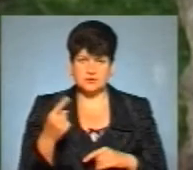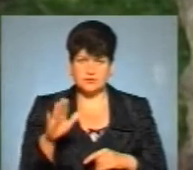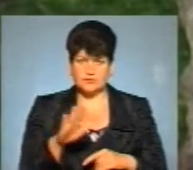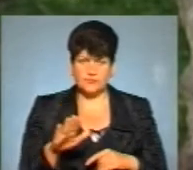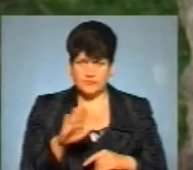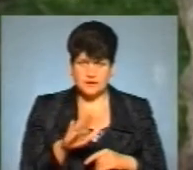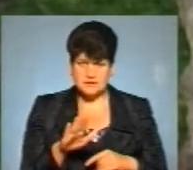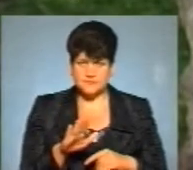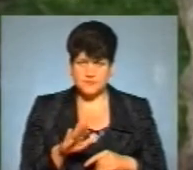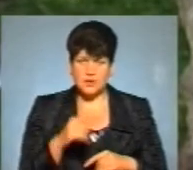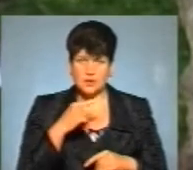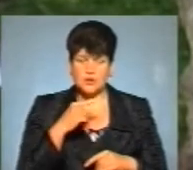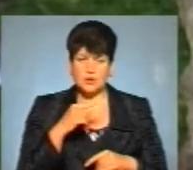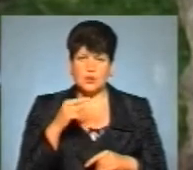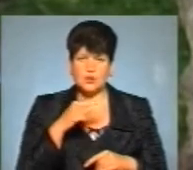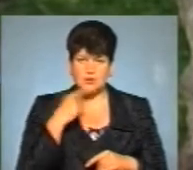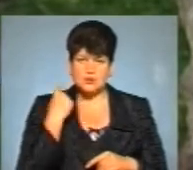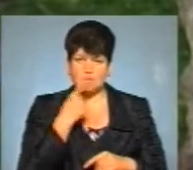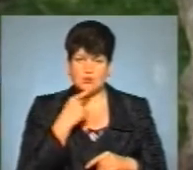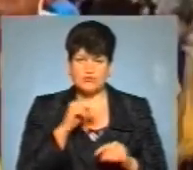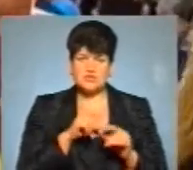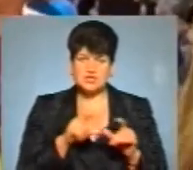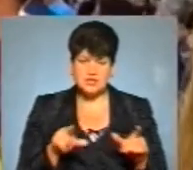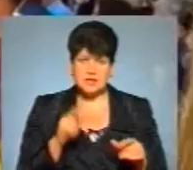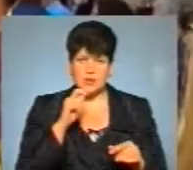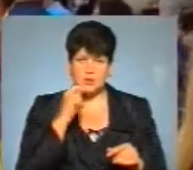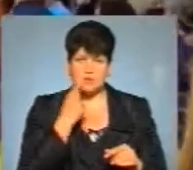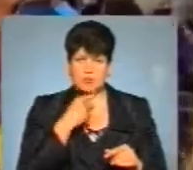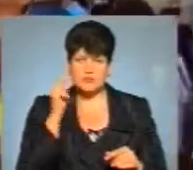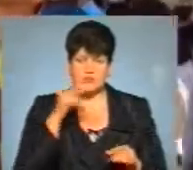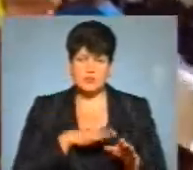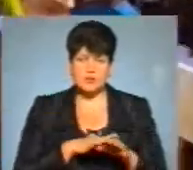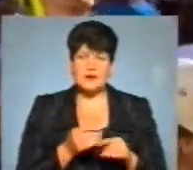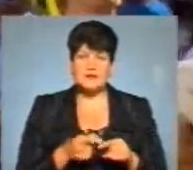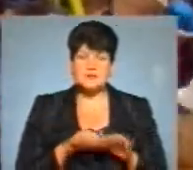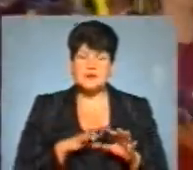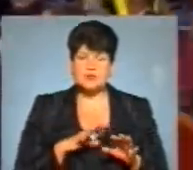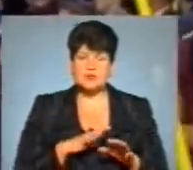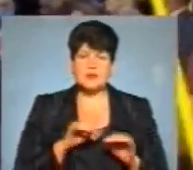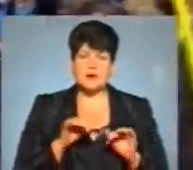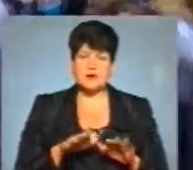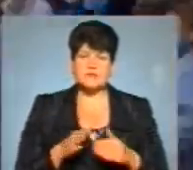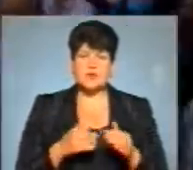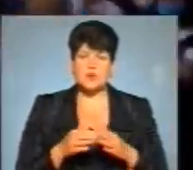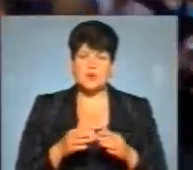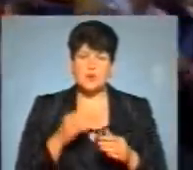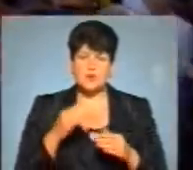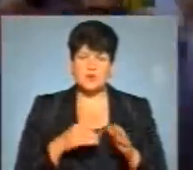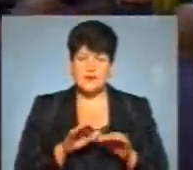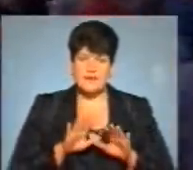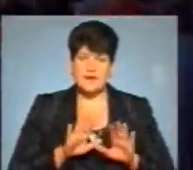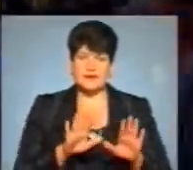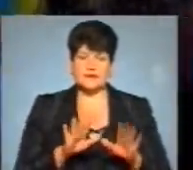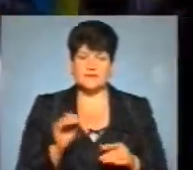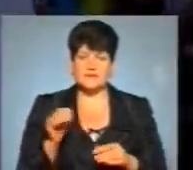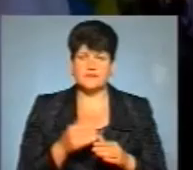тому числі з російськомовних шкіл, на українську мову навчання повністю. А так відбувалася акція «Руки геть від мови» в Києві. Житель Заліщиків Любомир